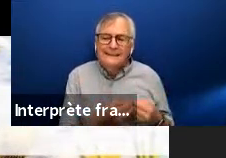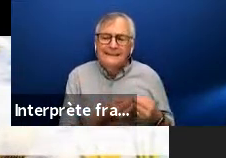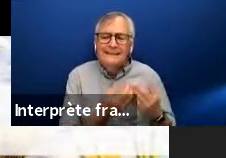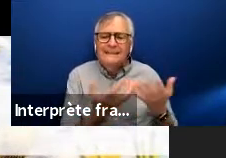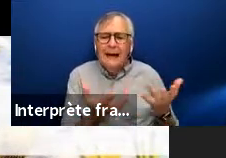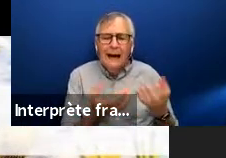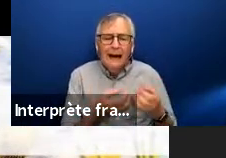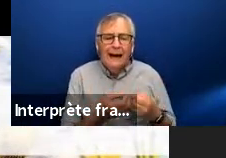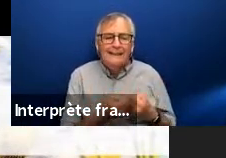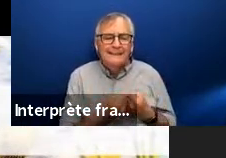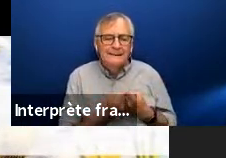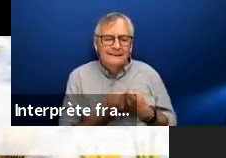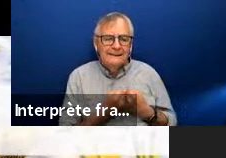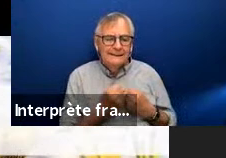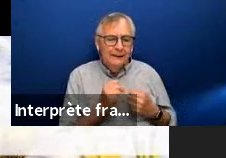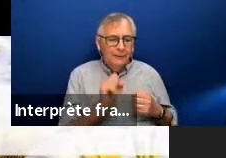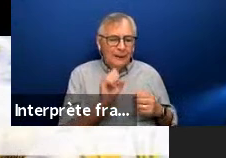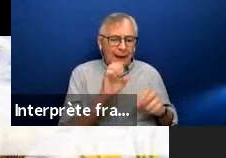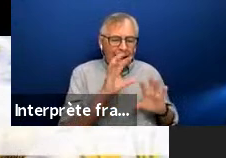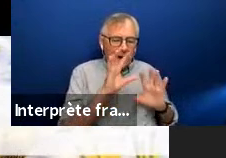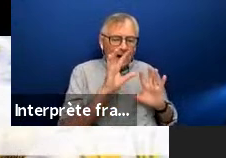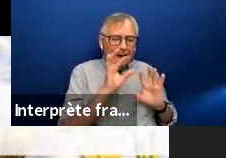culturellement,